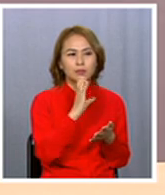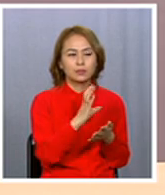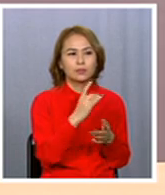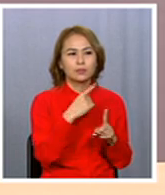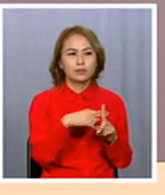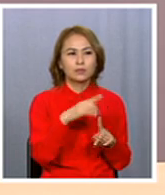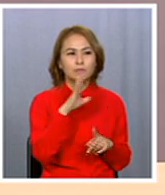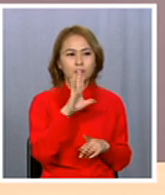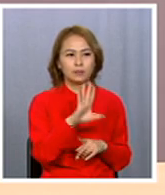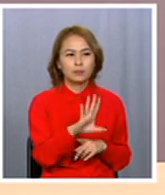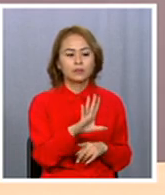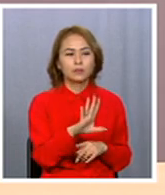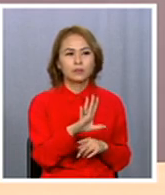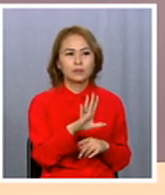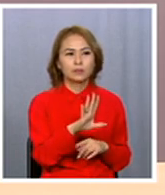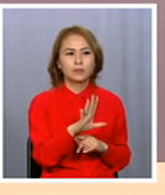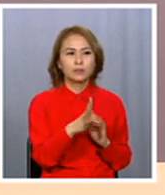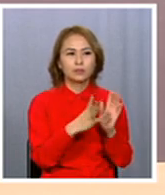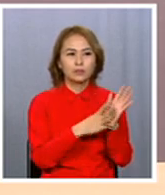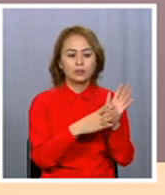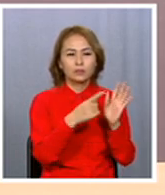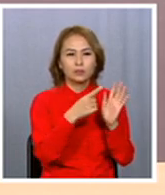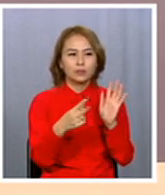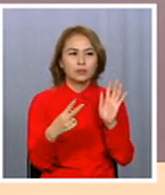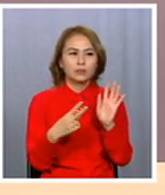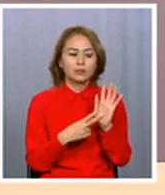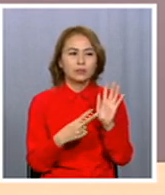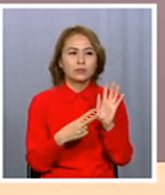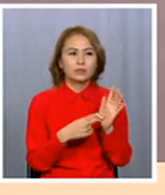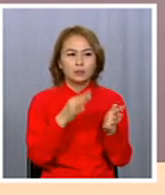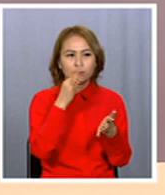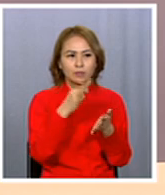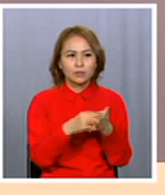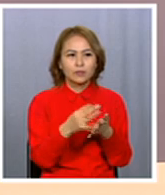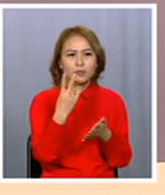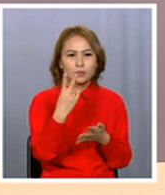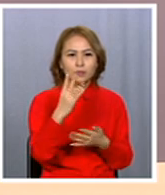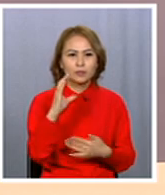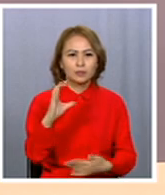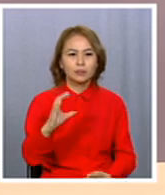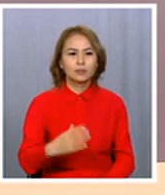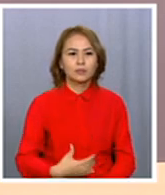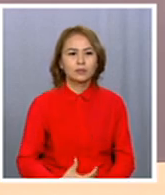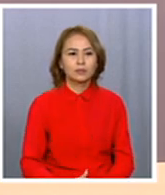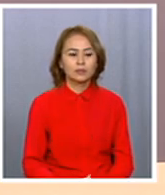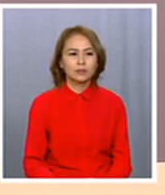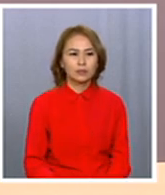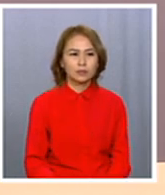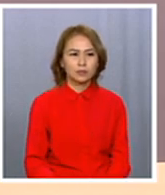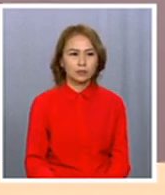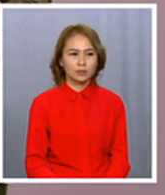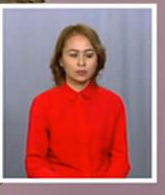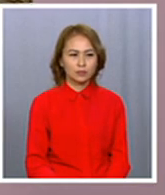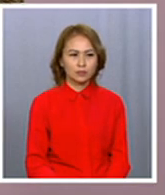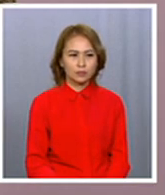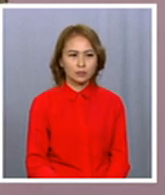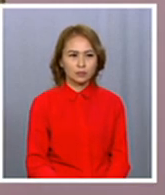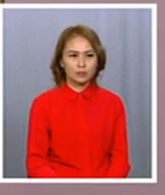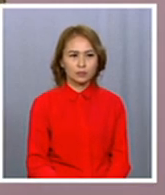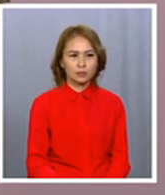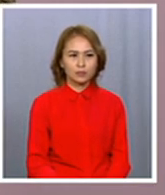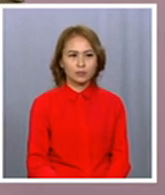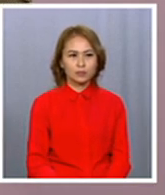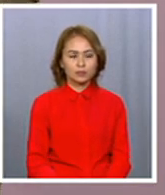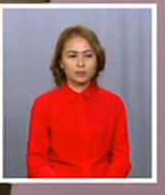4-5 сандарын қосындысынан 7-ні азайтамыз. Айырманың мәні 2-ға тең.